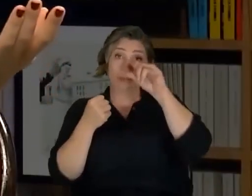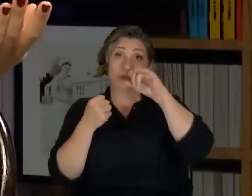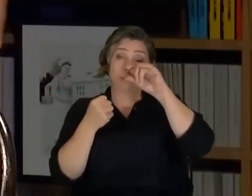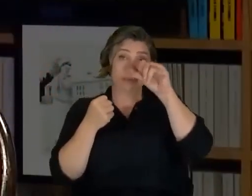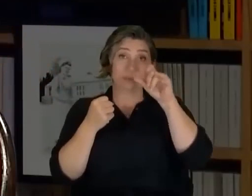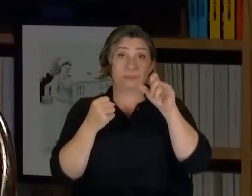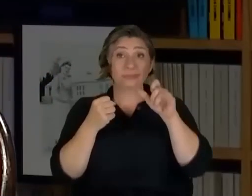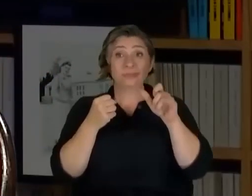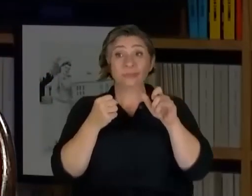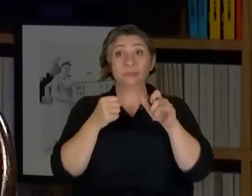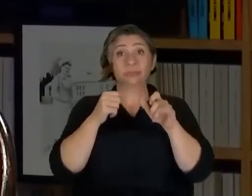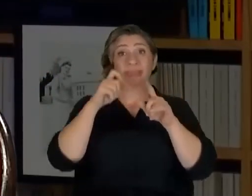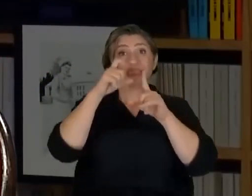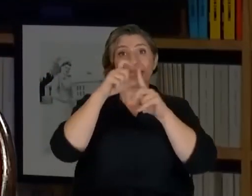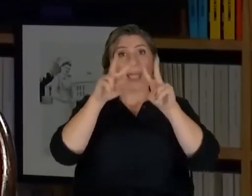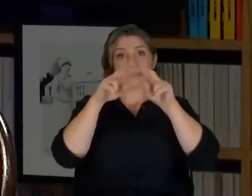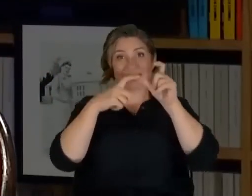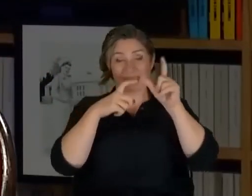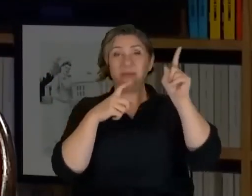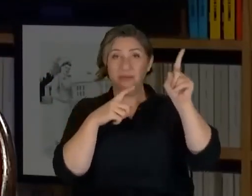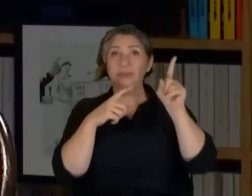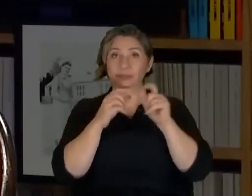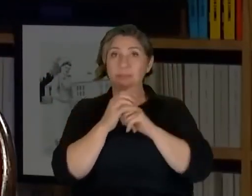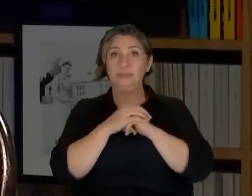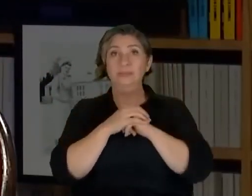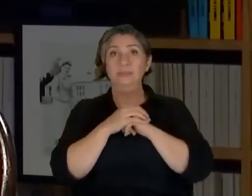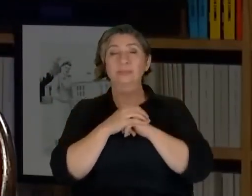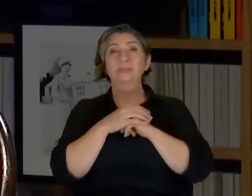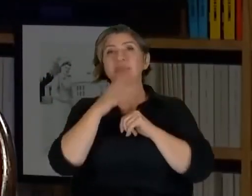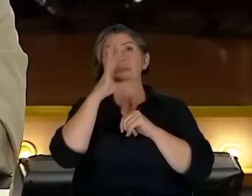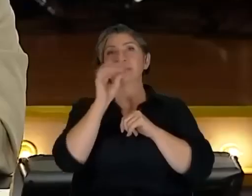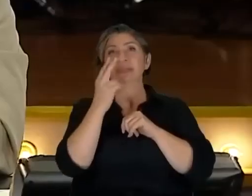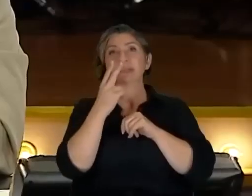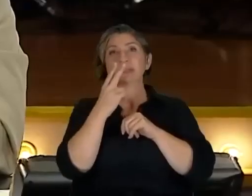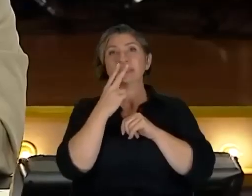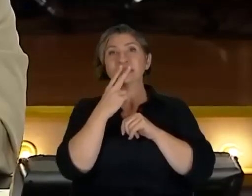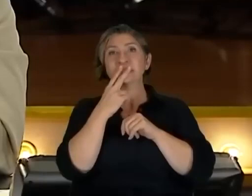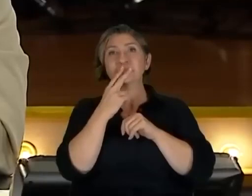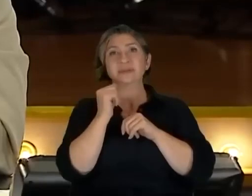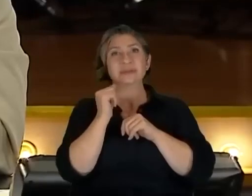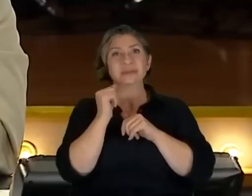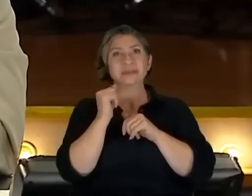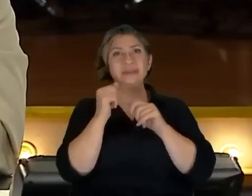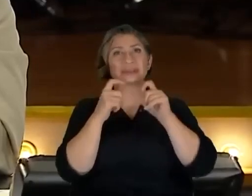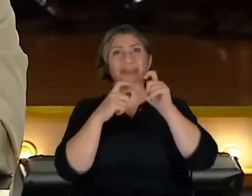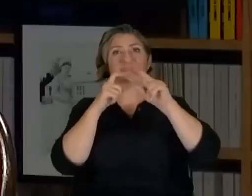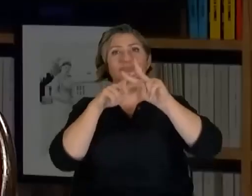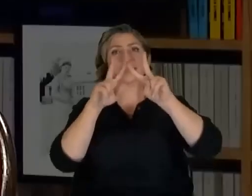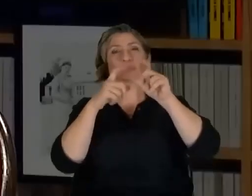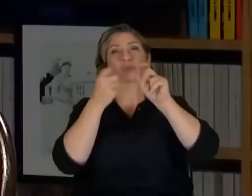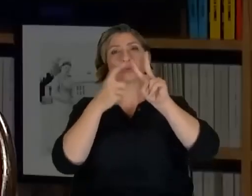orada grup derken tabii DMC'den bahsediyoruz. Evet, DMC. Evet, aynen öyle. Evet, kim bu? Samsun Bey mi? Samsun Bey. Evet. Samsun